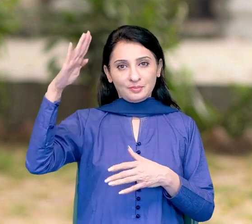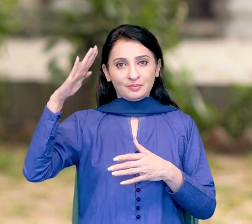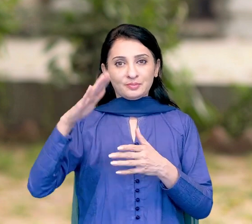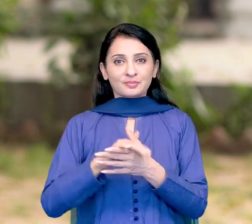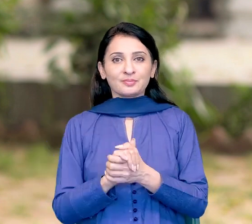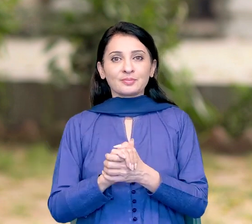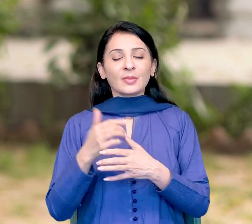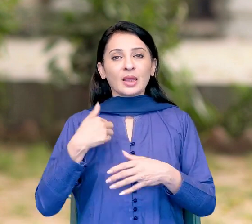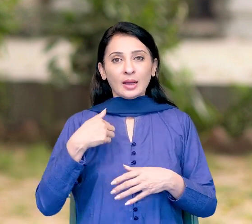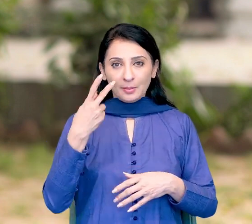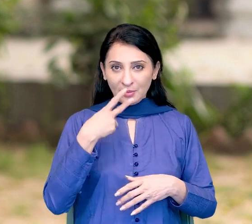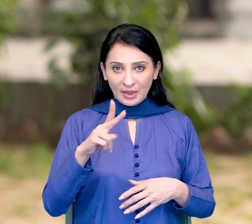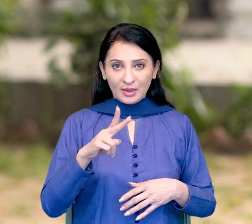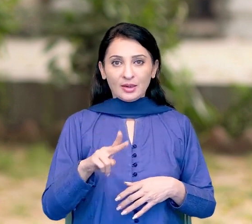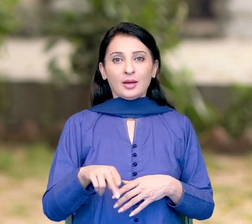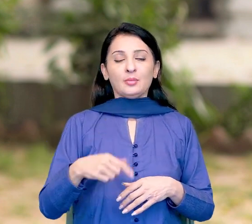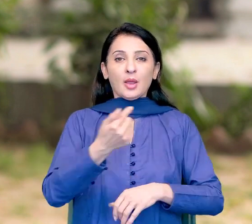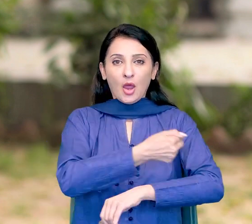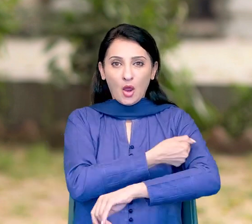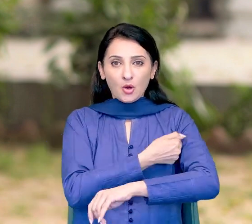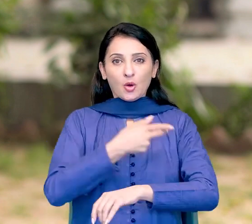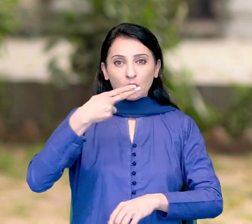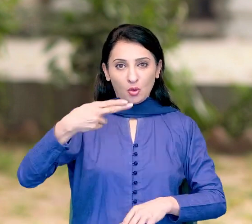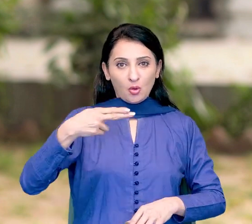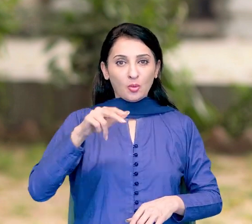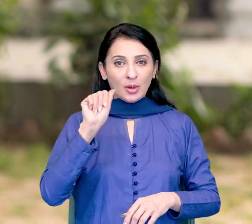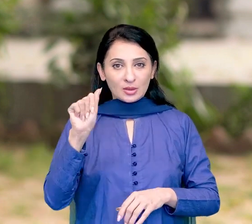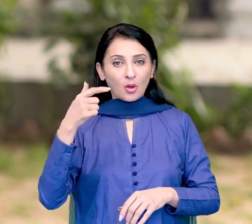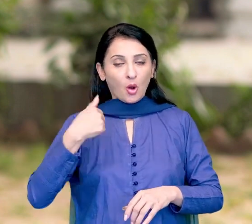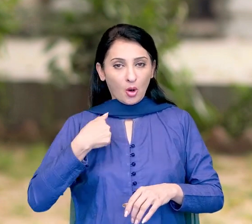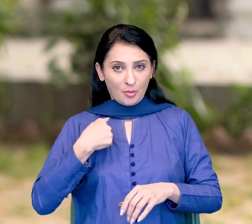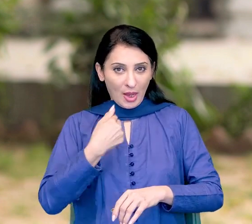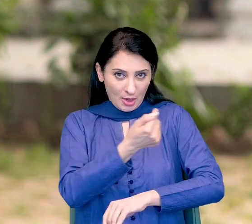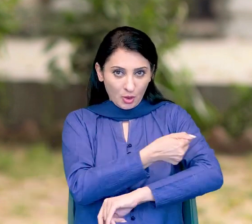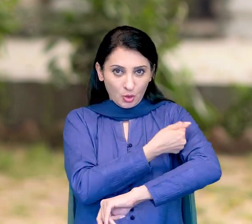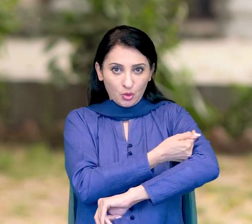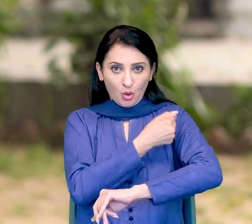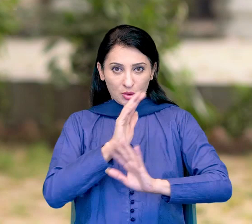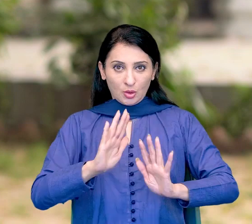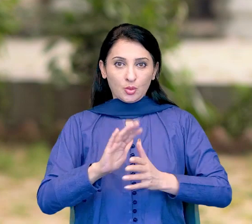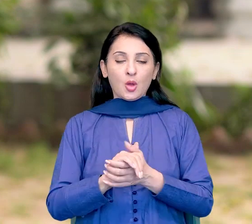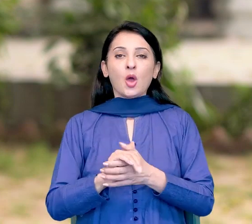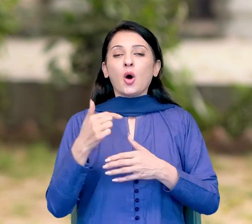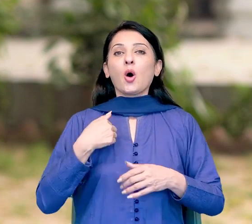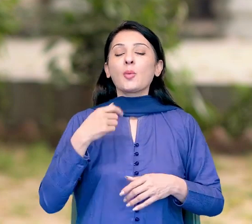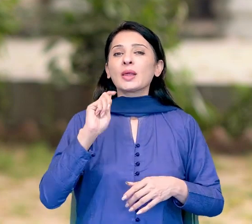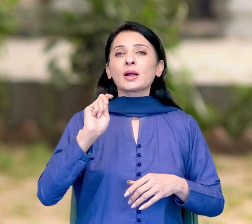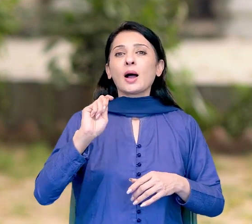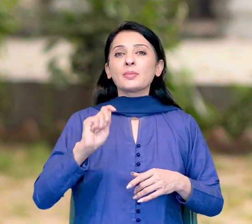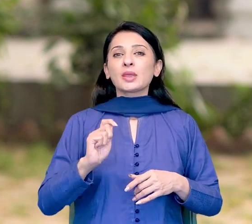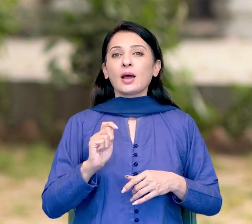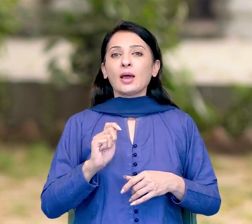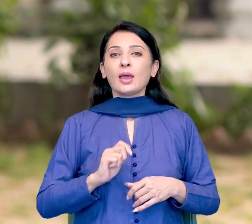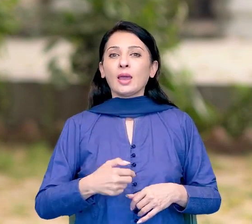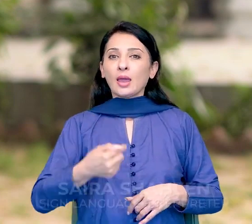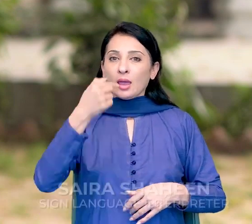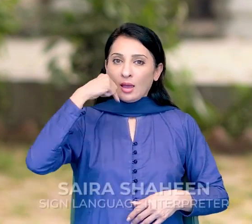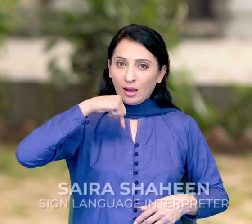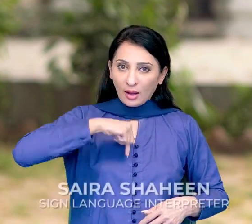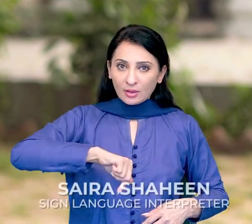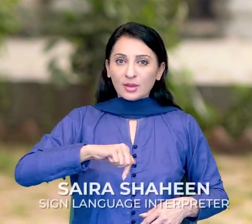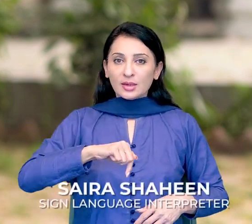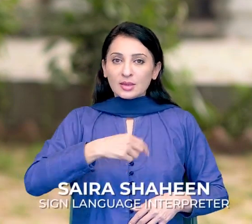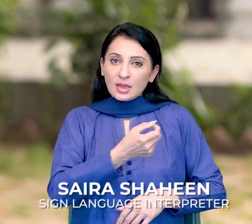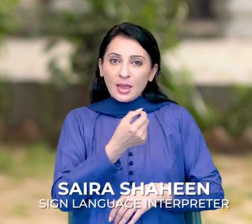السلام علیکم، میرا نام ڈاکٹر ہما اصغر ہے. آئی ایم اے میڈیکل اسپیشلسٹ اور میرا فیلڈ ہے انٹرنل میڈیسن اور اوبیسٹی